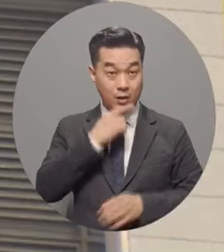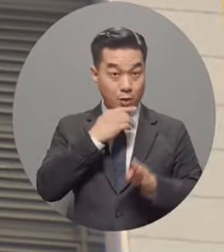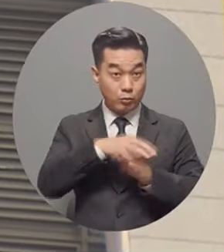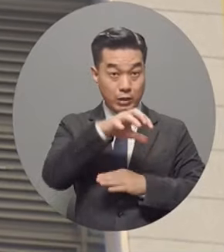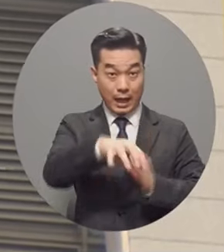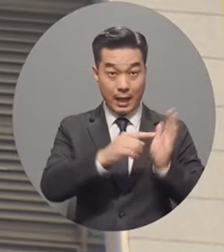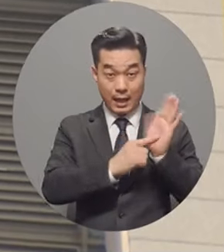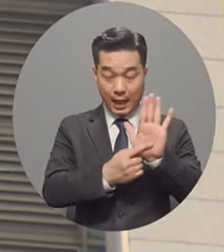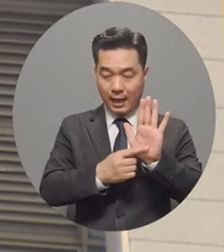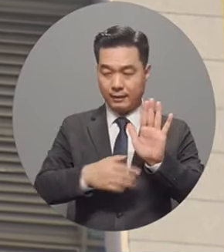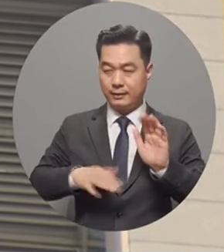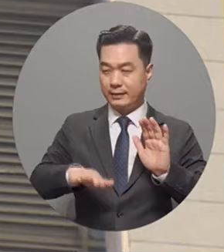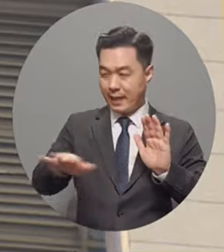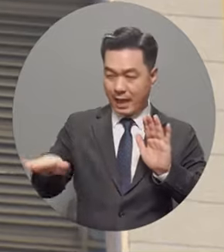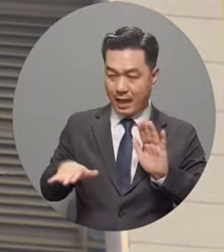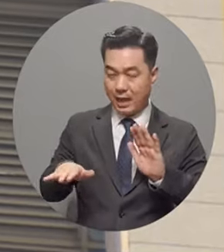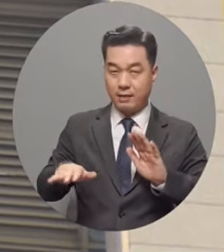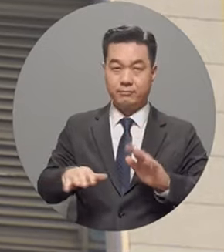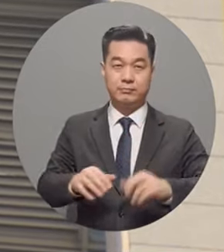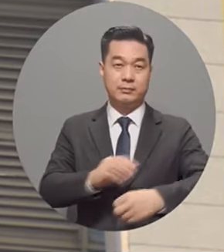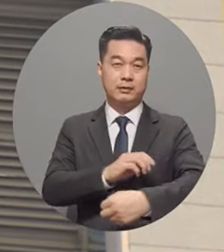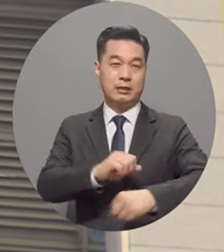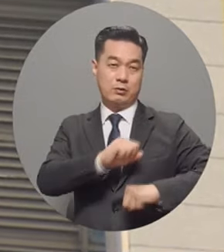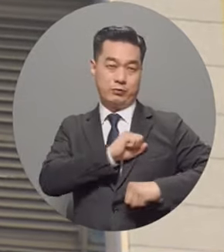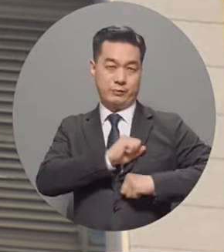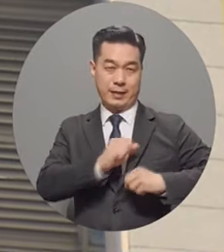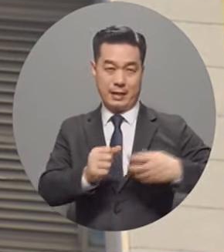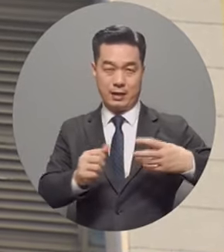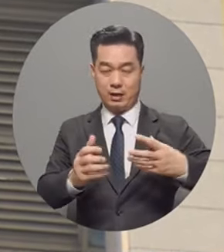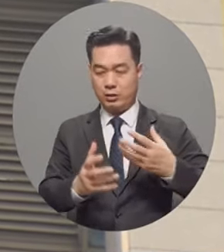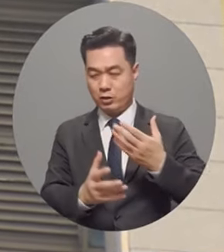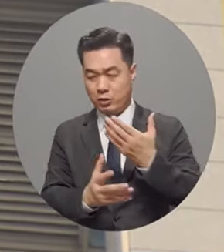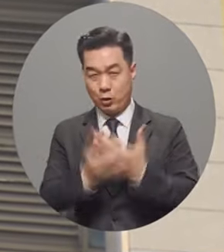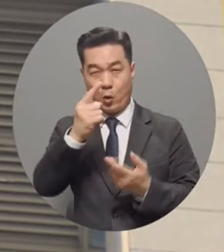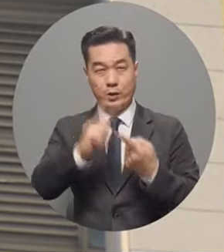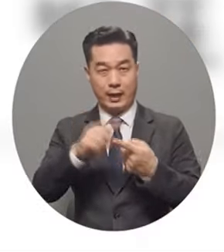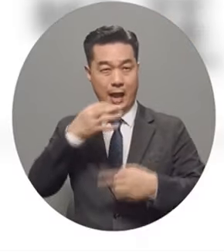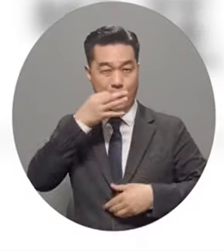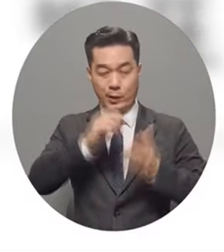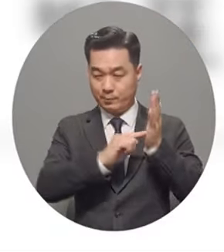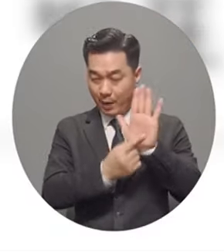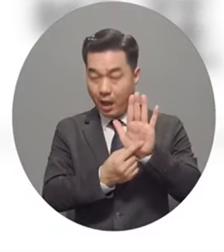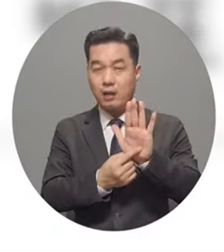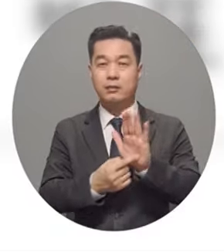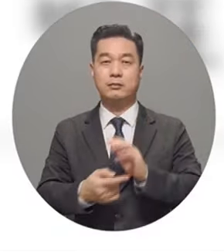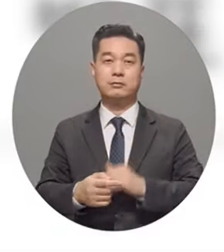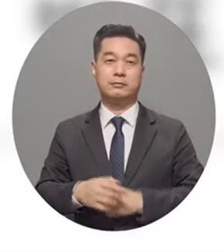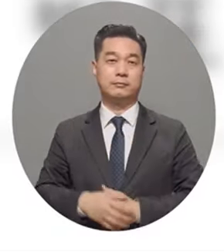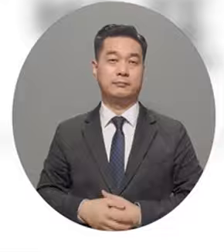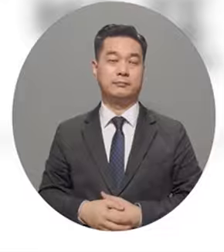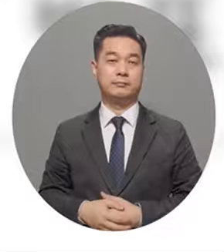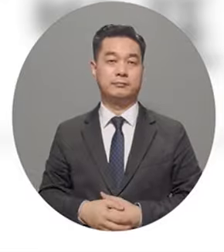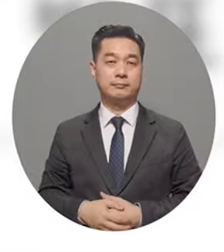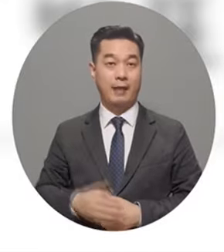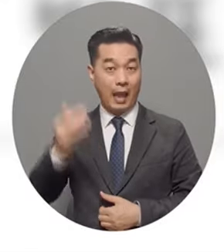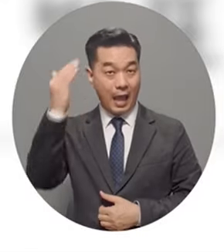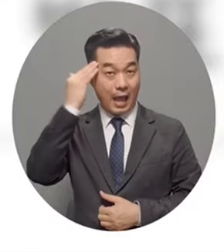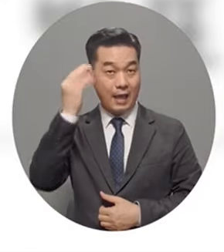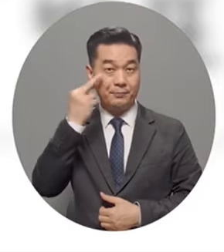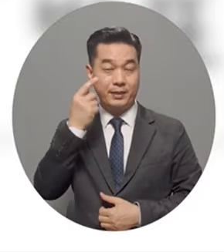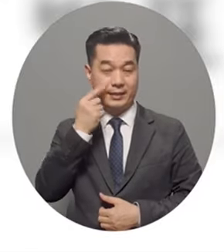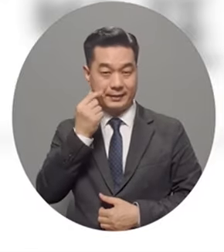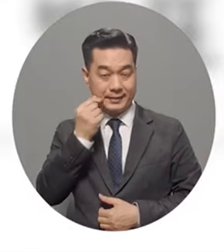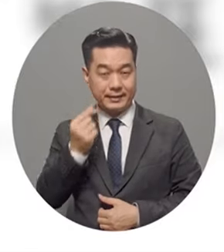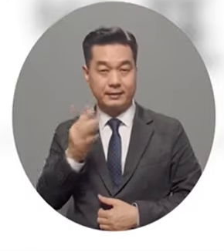다시 한번 드러낸 것으로 무모한 위협을 즉각 중단하라고 촉구했습니다. 이런 가운데 한미일 등